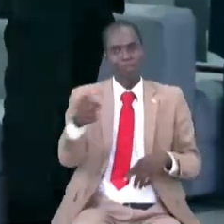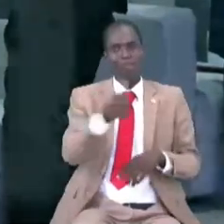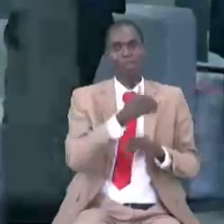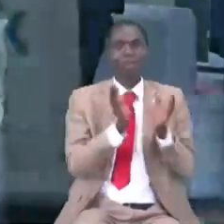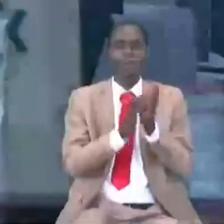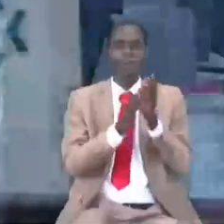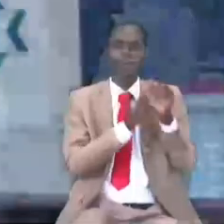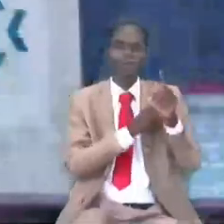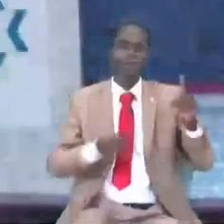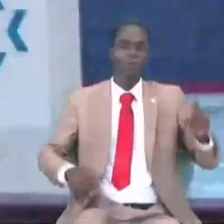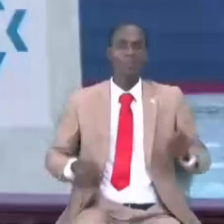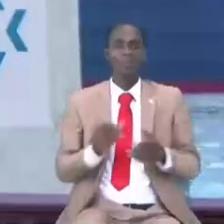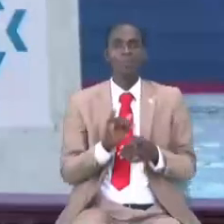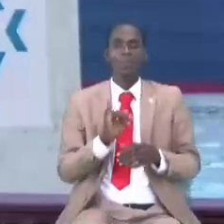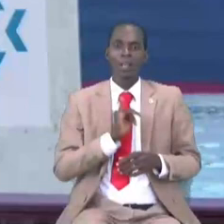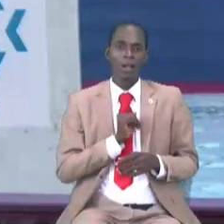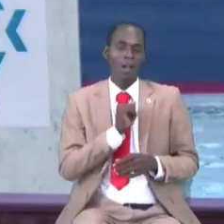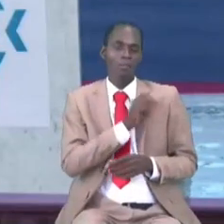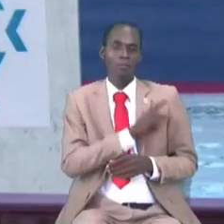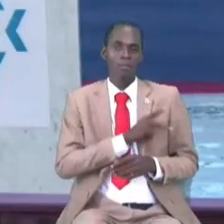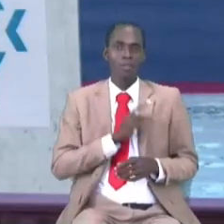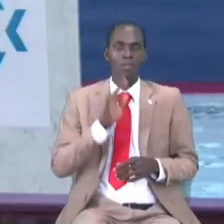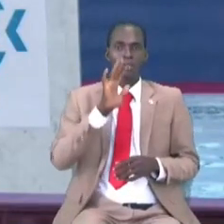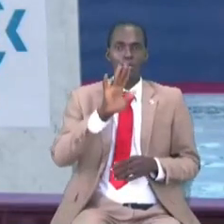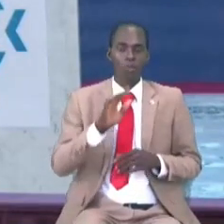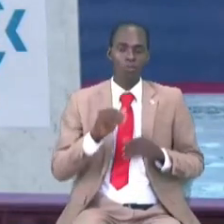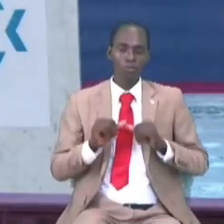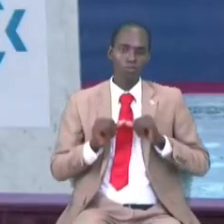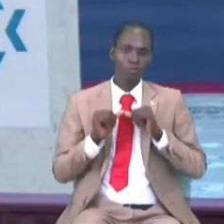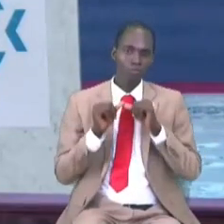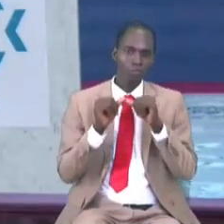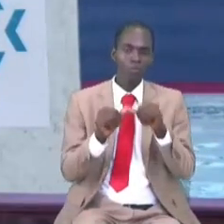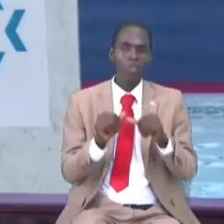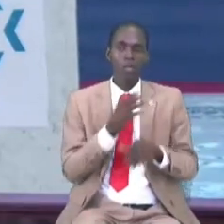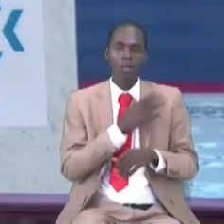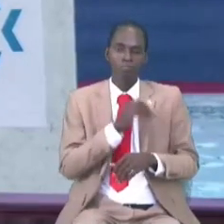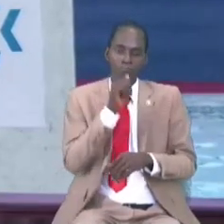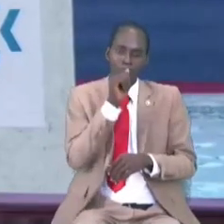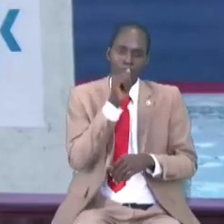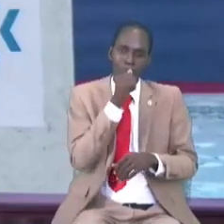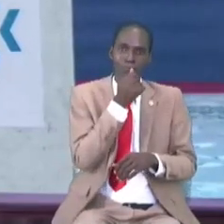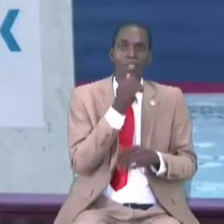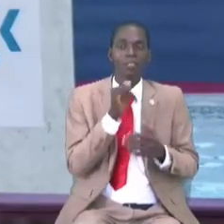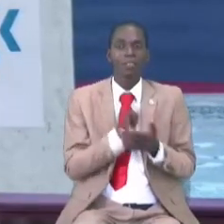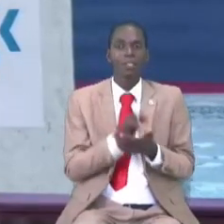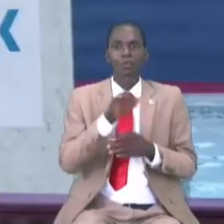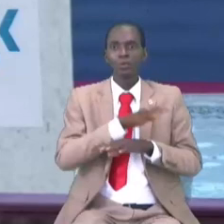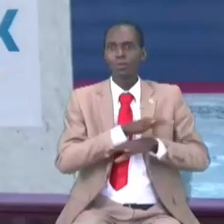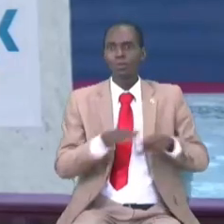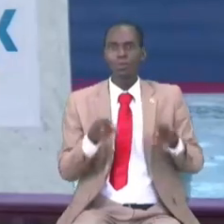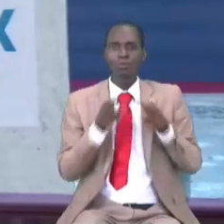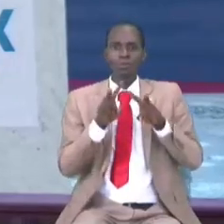J'apprécie votre fermeté et votre persévérance. Et vous n'avez pas l'air vraiment fatigué, épuisé